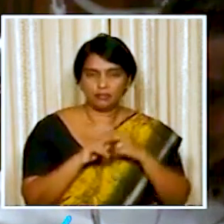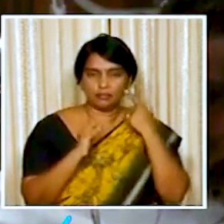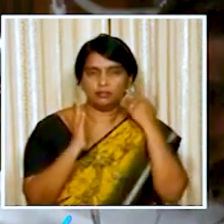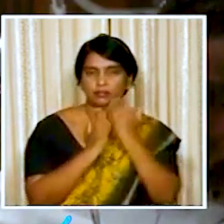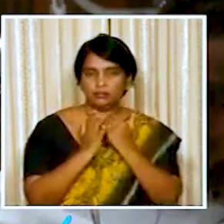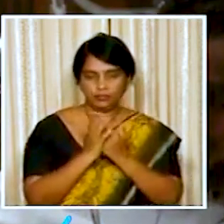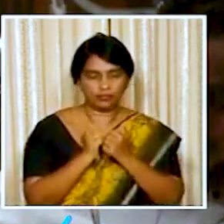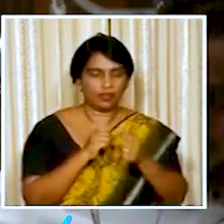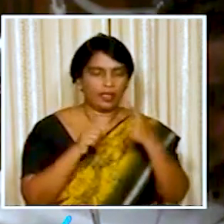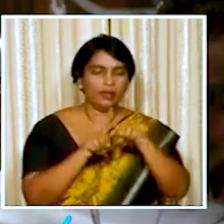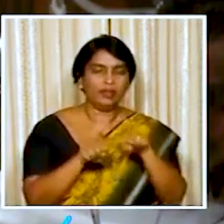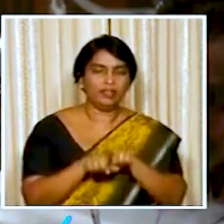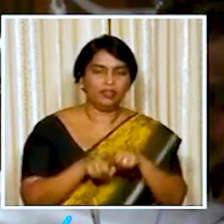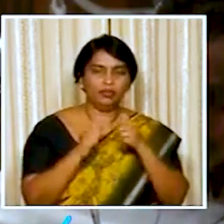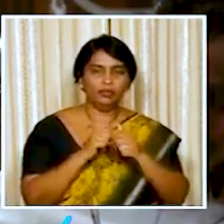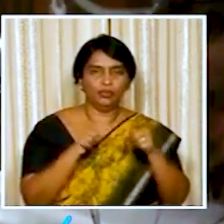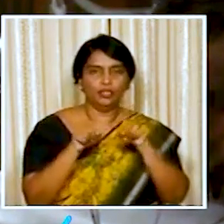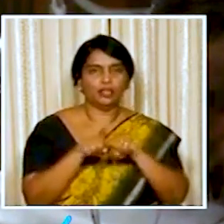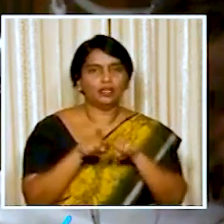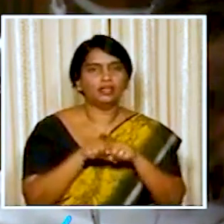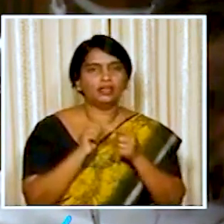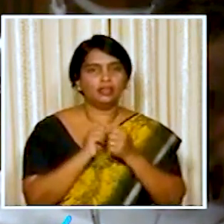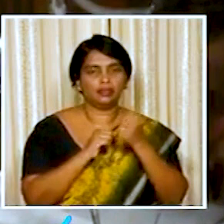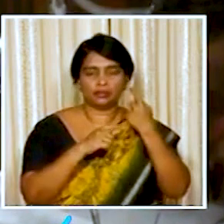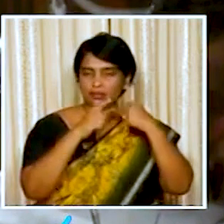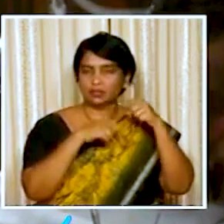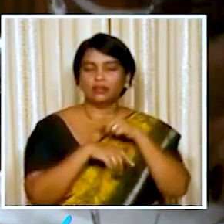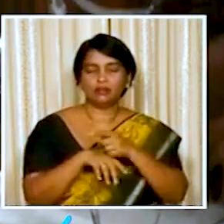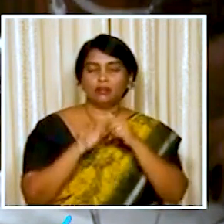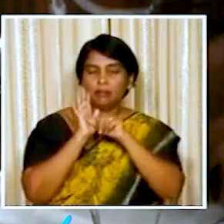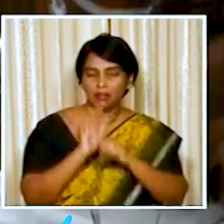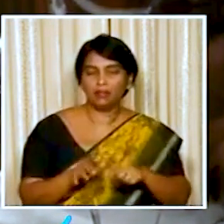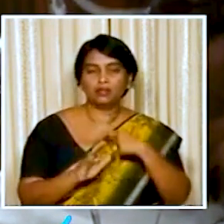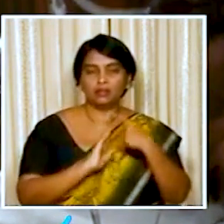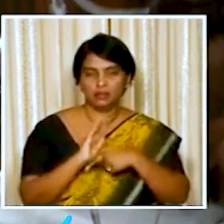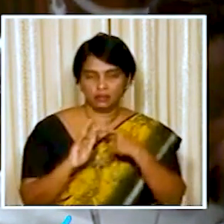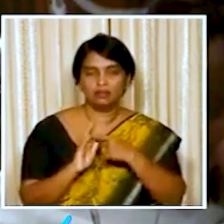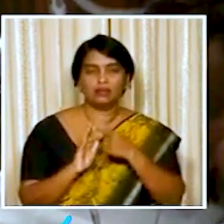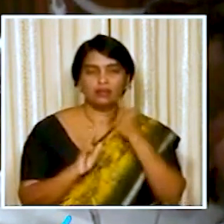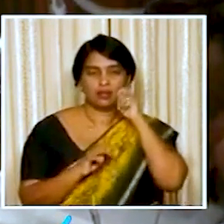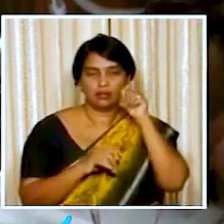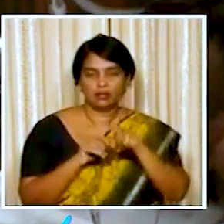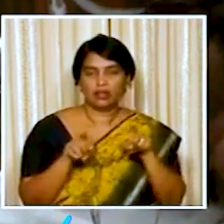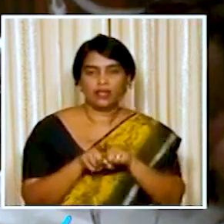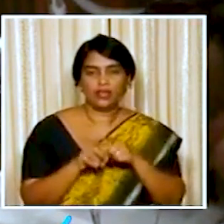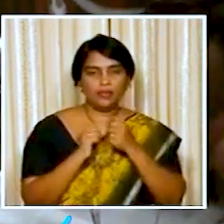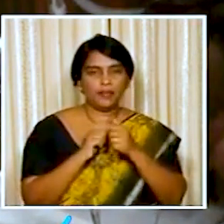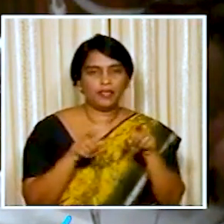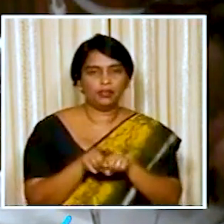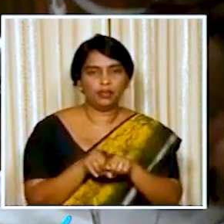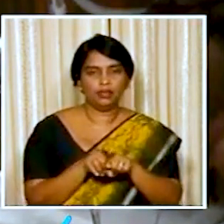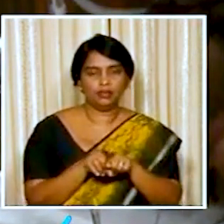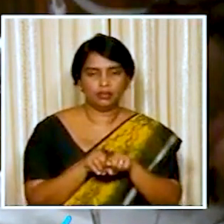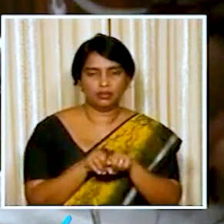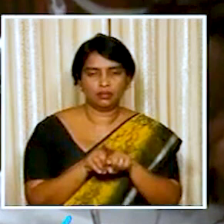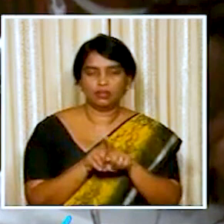අර්ථ සාධකයේ පොලිය අනුපාත අඩු වෙන්න පටන් ගත්තාම අවසානයේ පහර වදින්නේ මේ රටේ සාමාන්‍ය ජනතාවට. තප්පර දෙක. අද